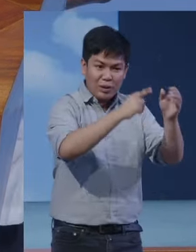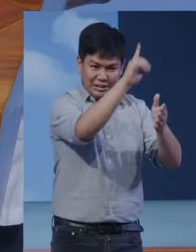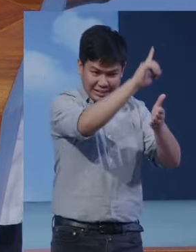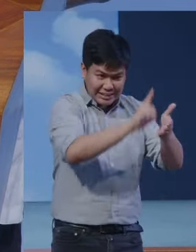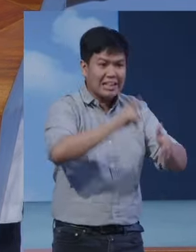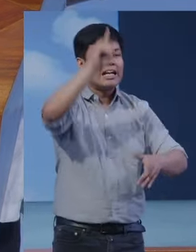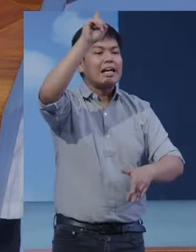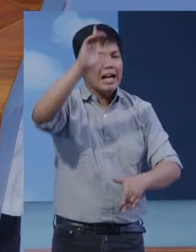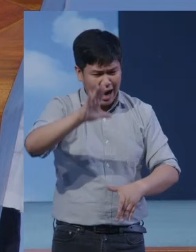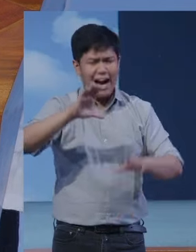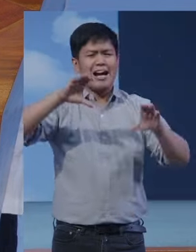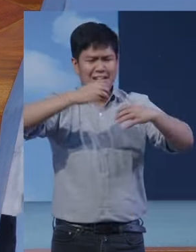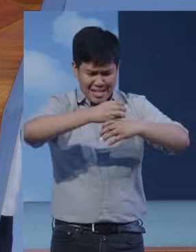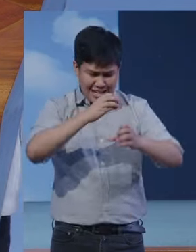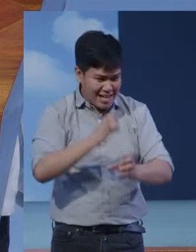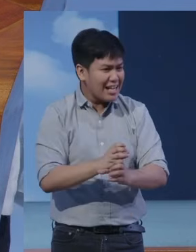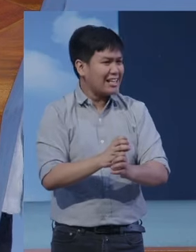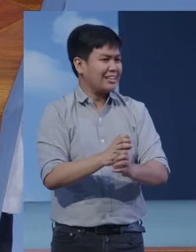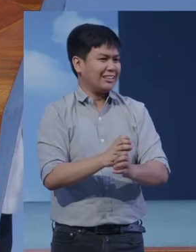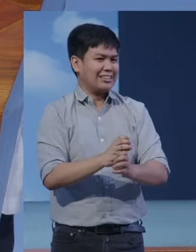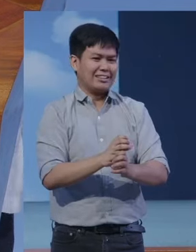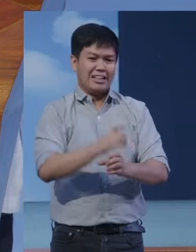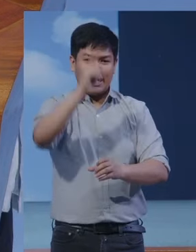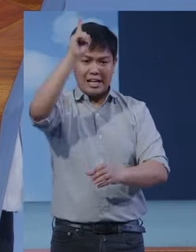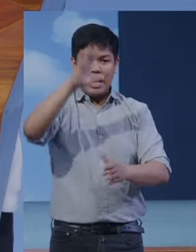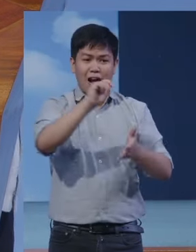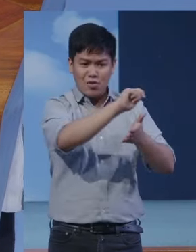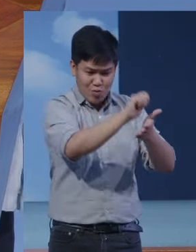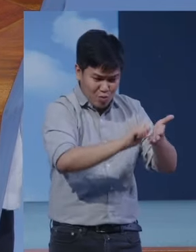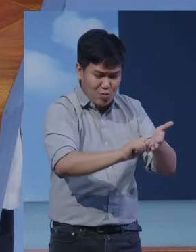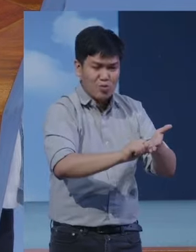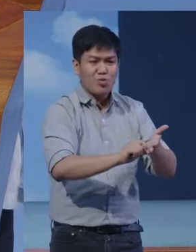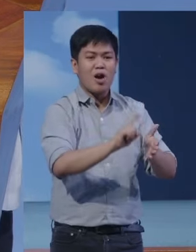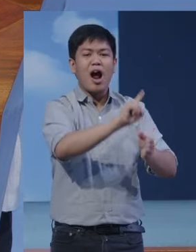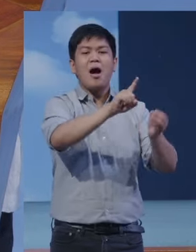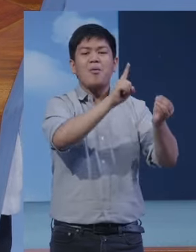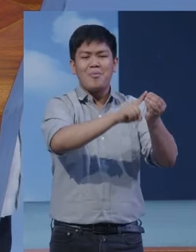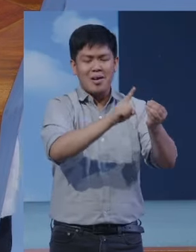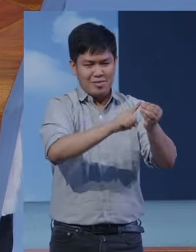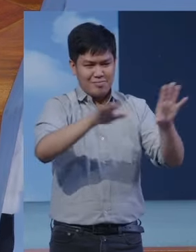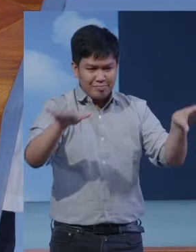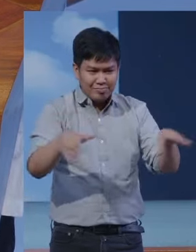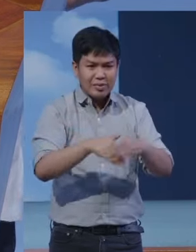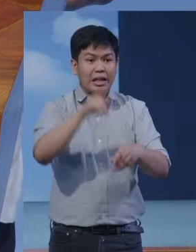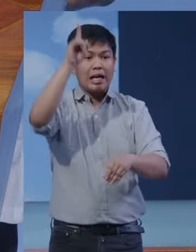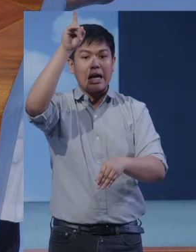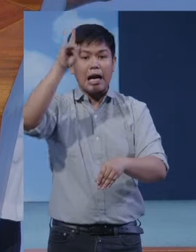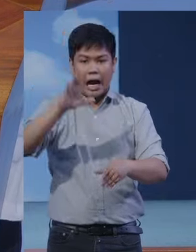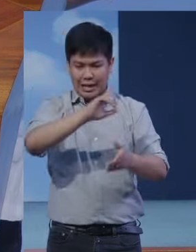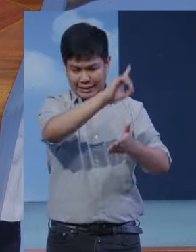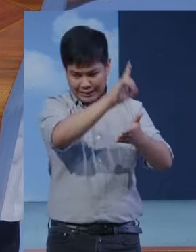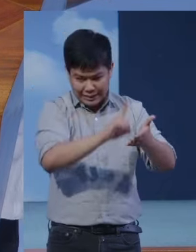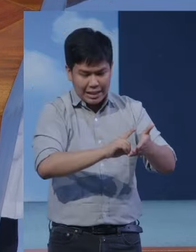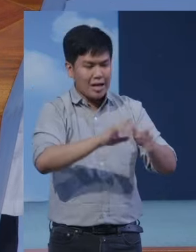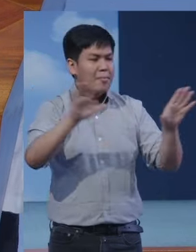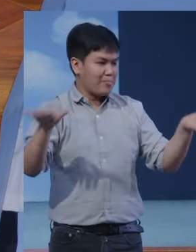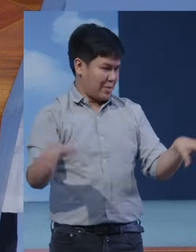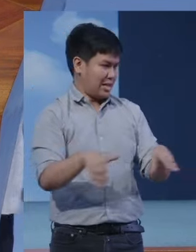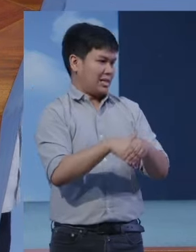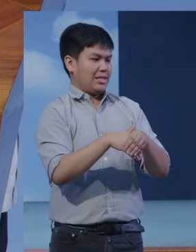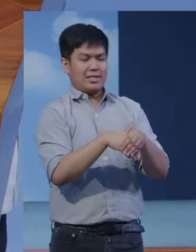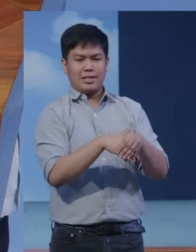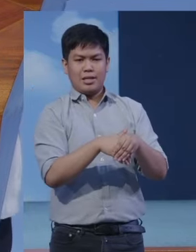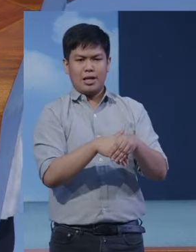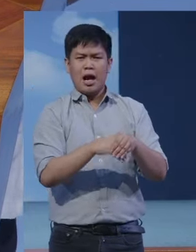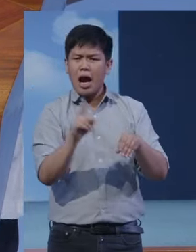pag-aasawa siya ang author ng marriage siya ang nagdesign ng marriage at ano